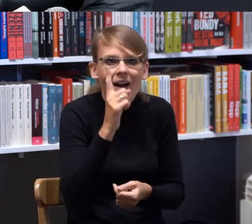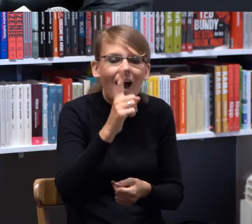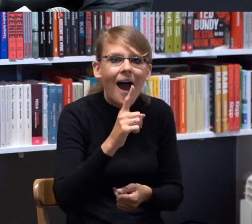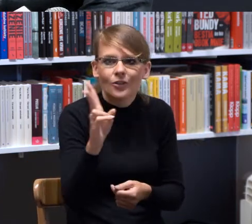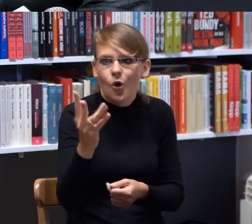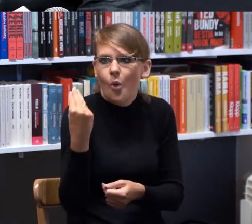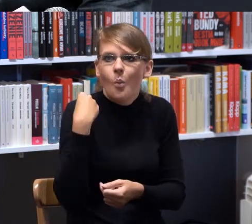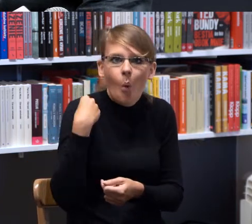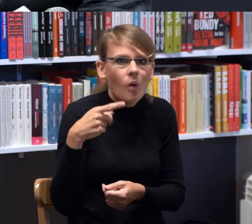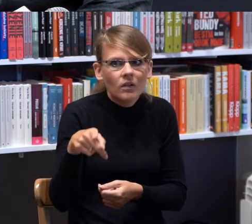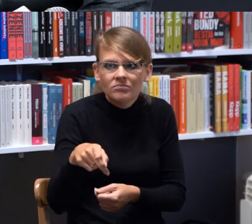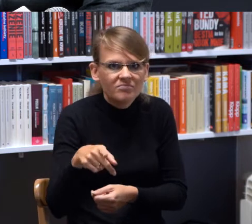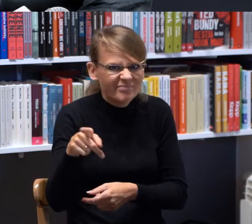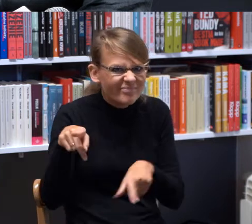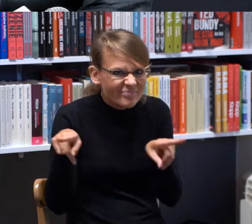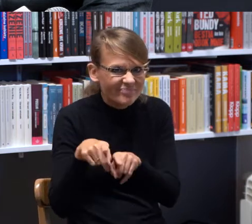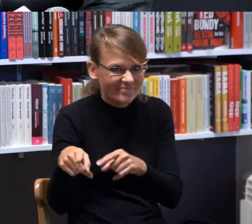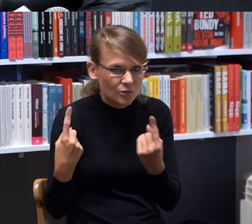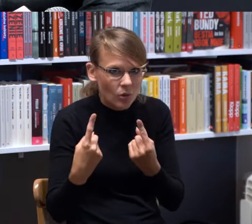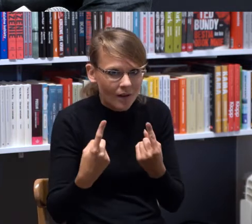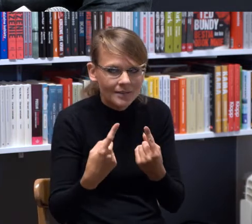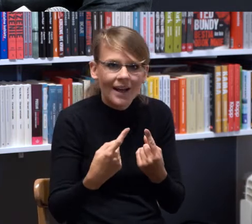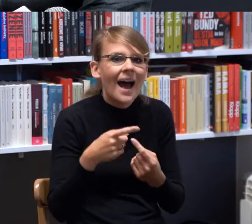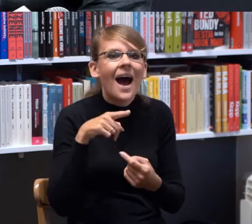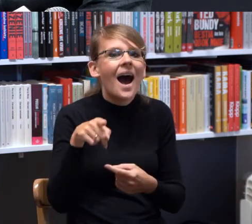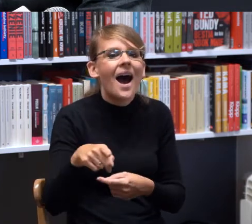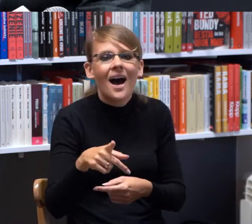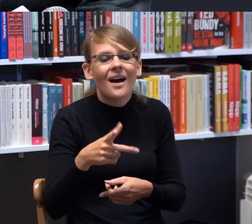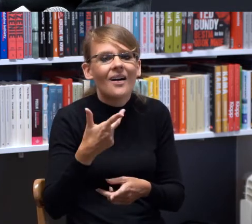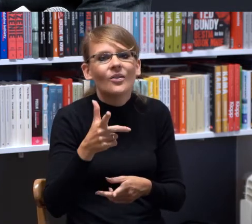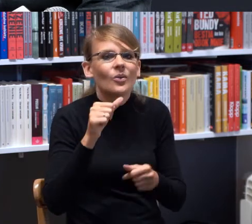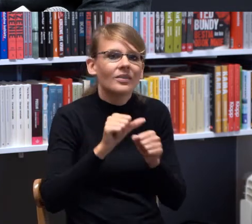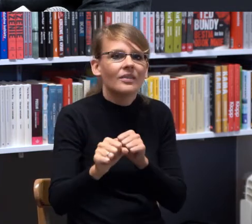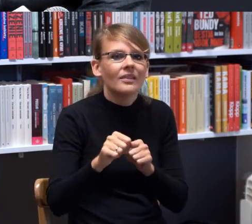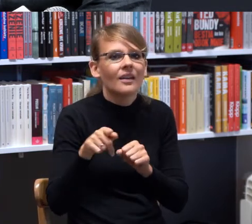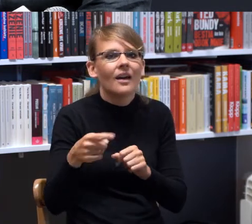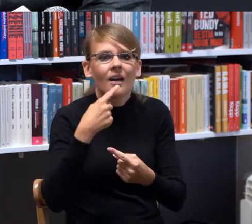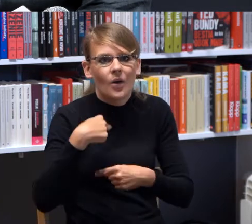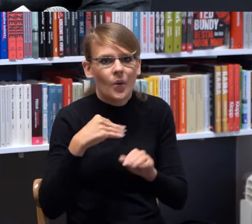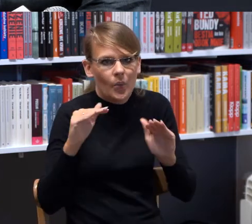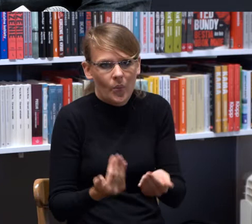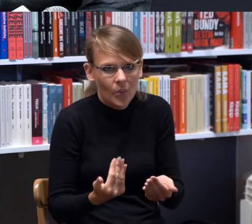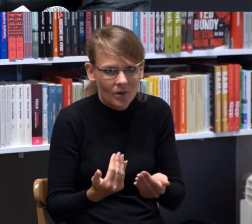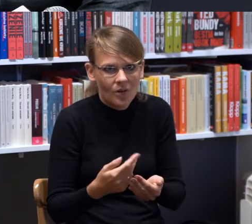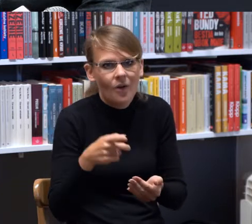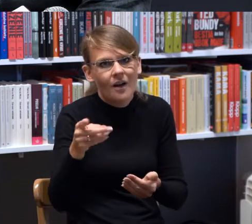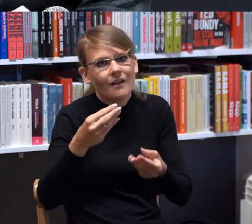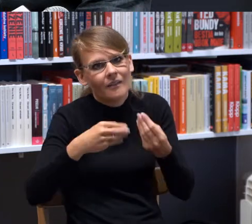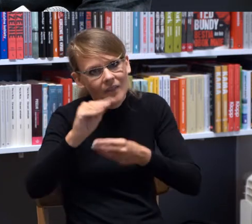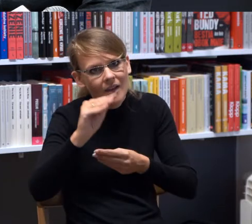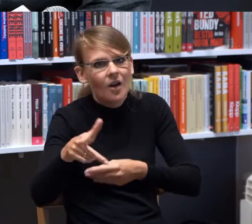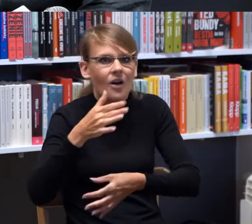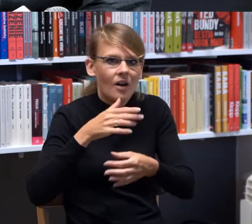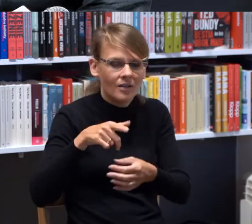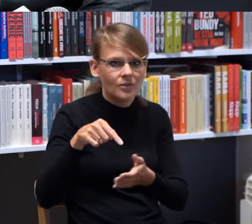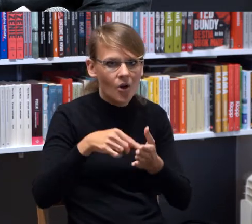to słyszę, bo zazwyczaj też to nie są takie deklaracje jednozdaniowe, tylko zazwyczaj za tym zdaniem idzie faktycznie